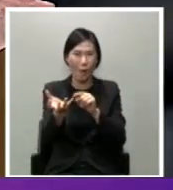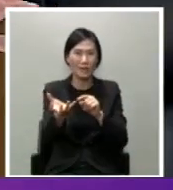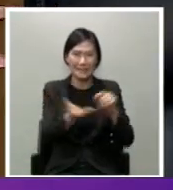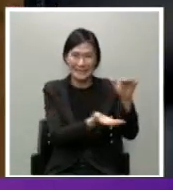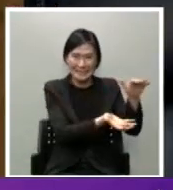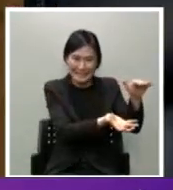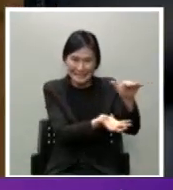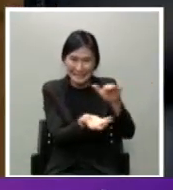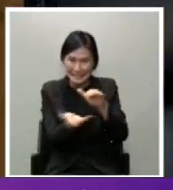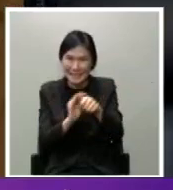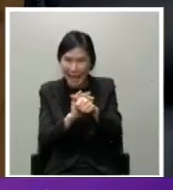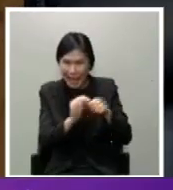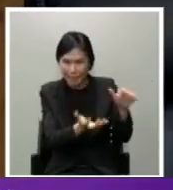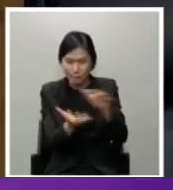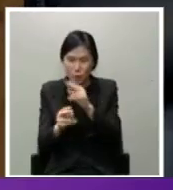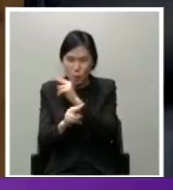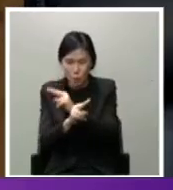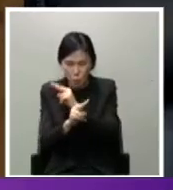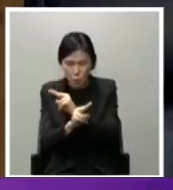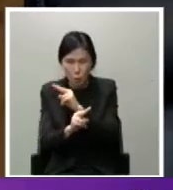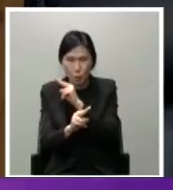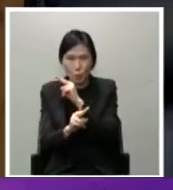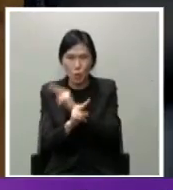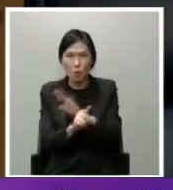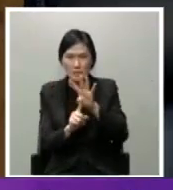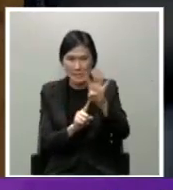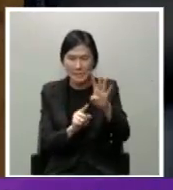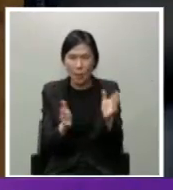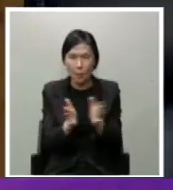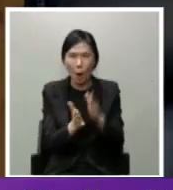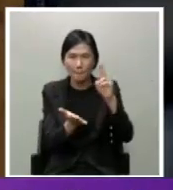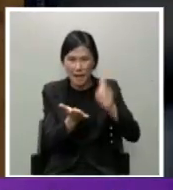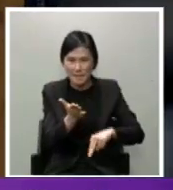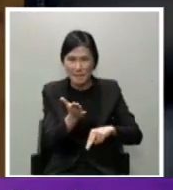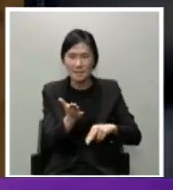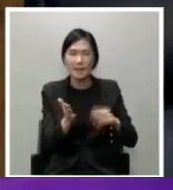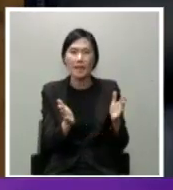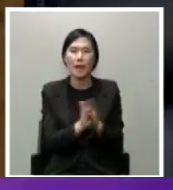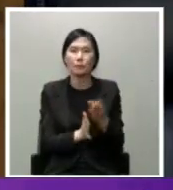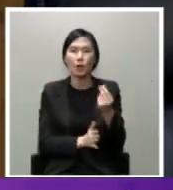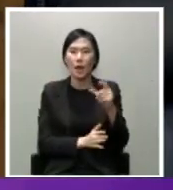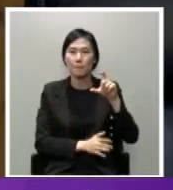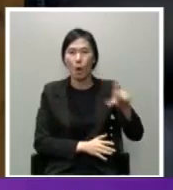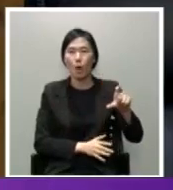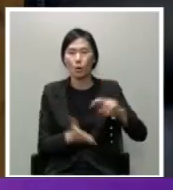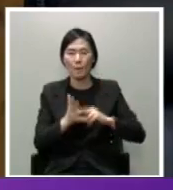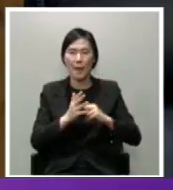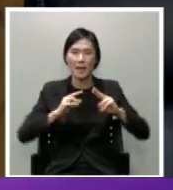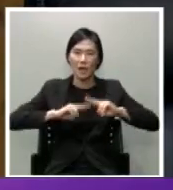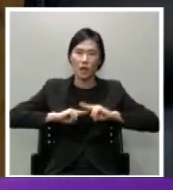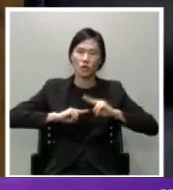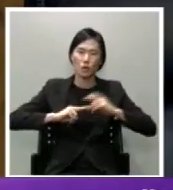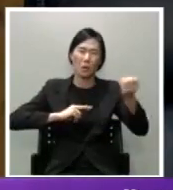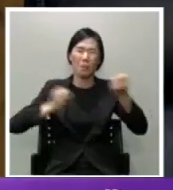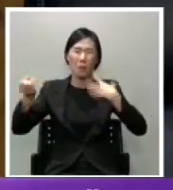าบวกกับภาษีคูณ4เป็นค่าปรับเอกชนเขาก็ร้องกันมา20ปี